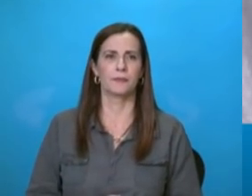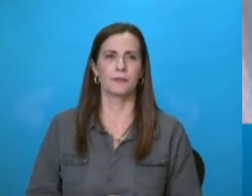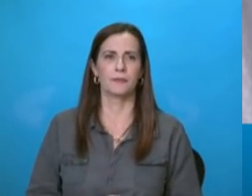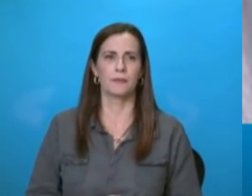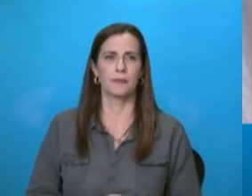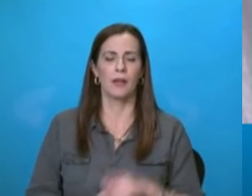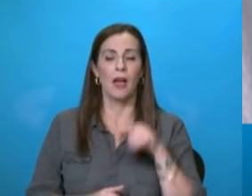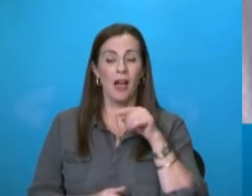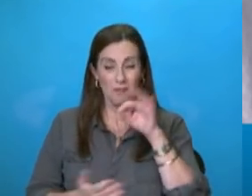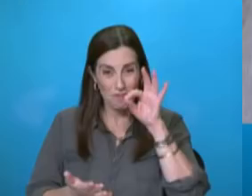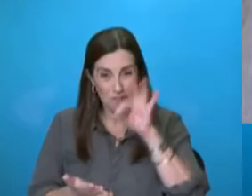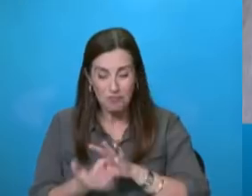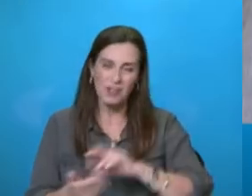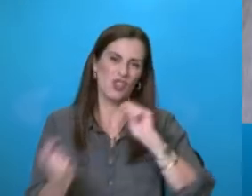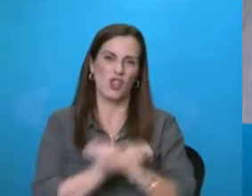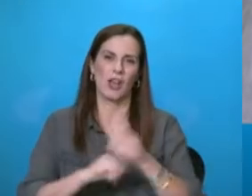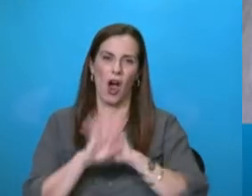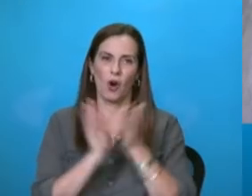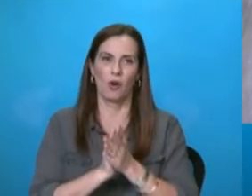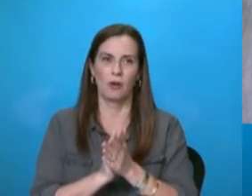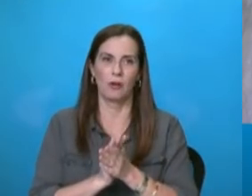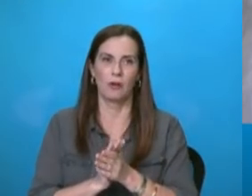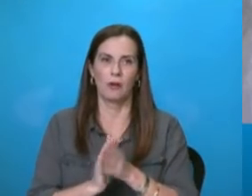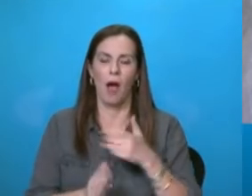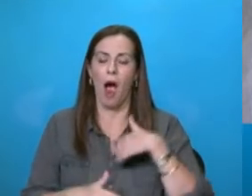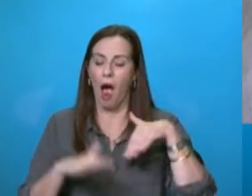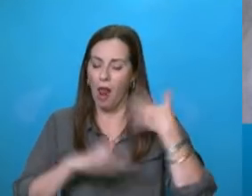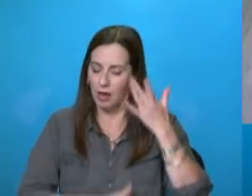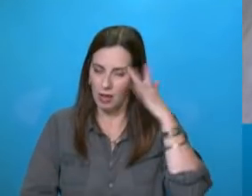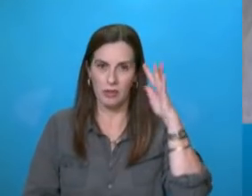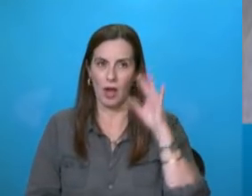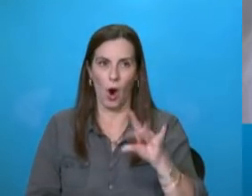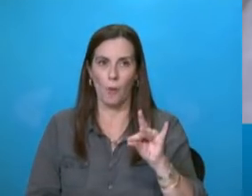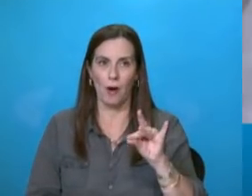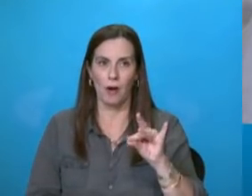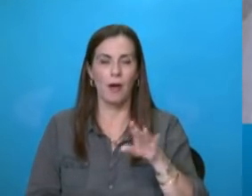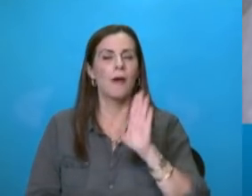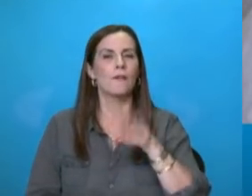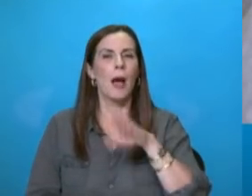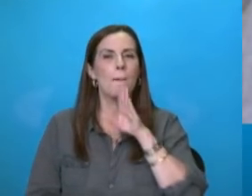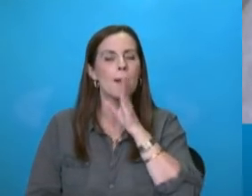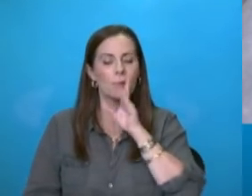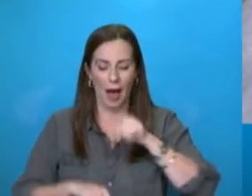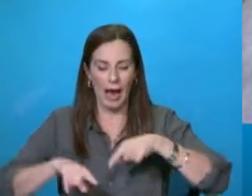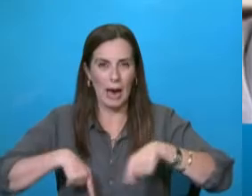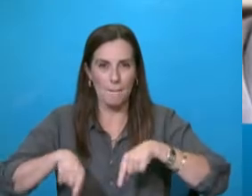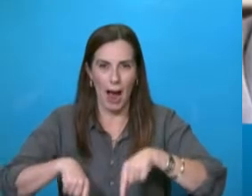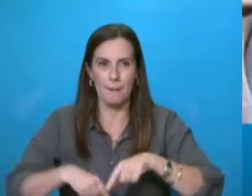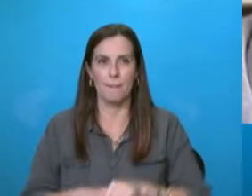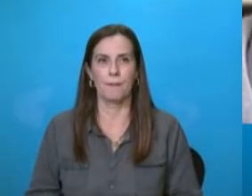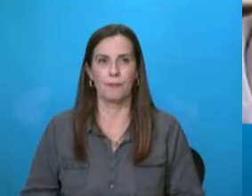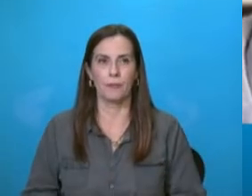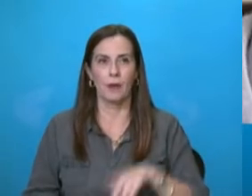ושם התחיל כל המפנה שלי. הובחנתי ישר כפוסט טראומה ובעיות בגפיים. הובחנת